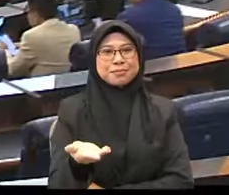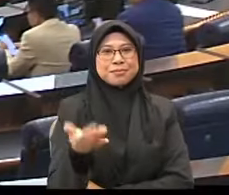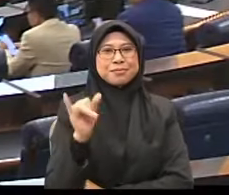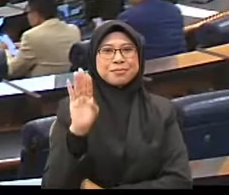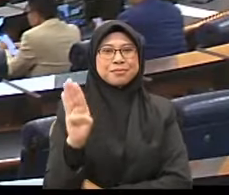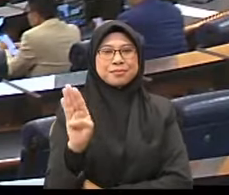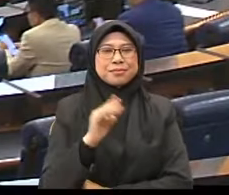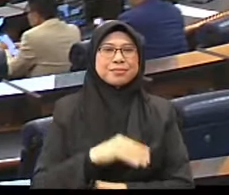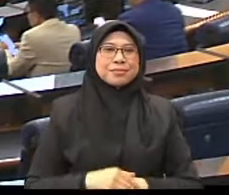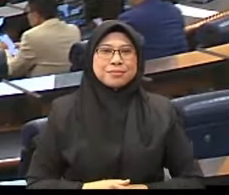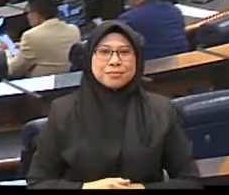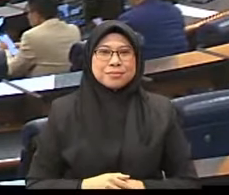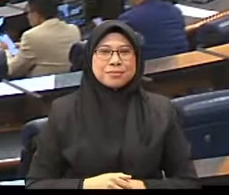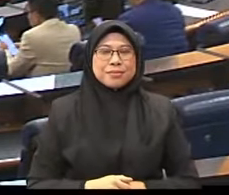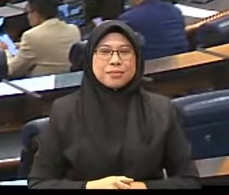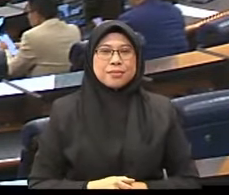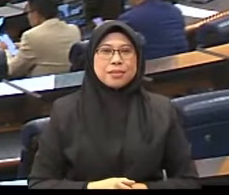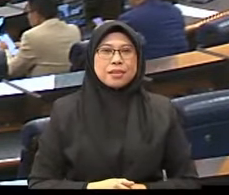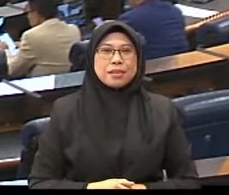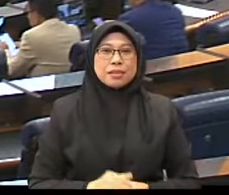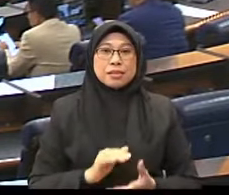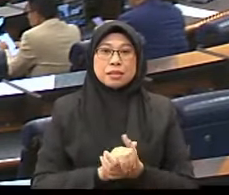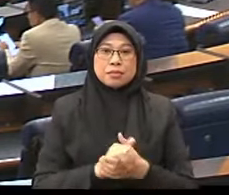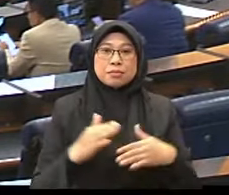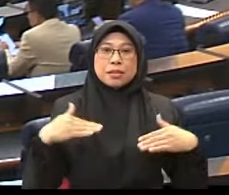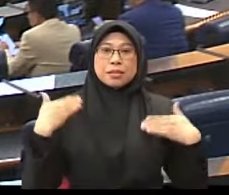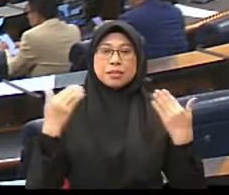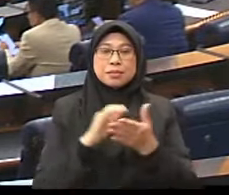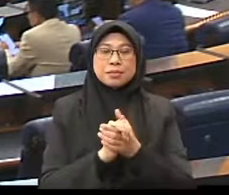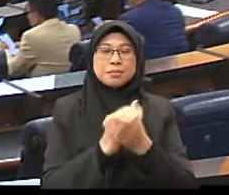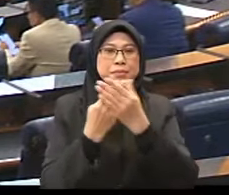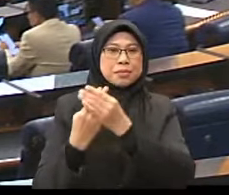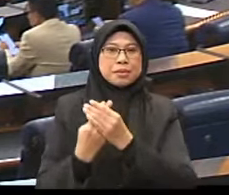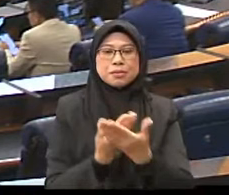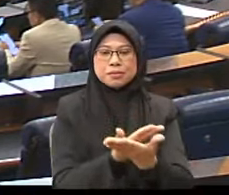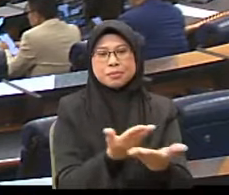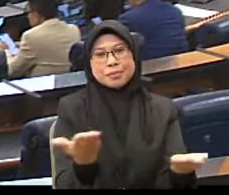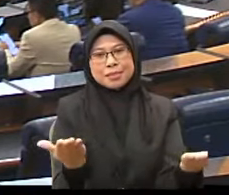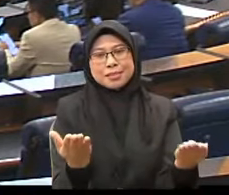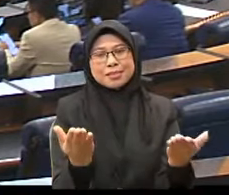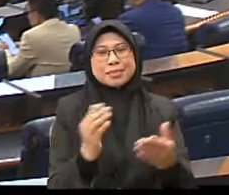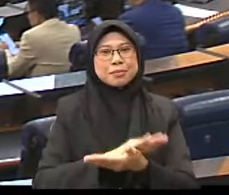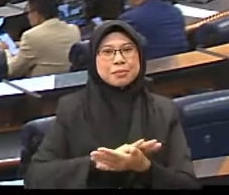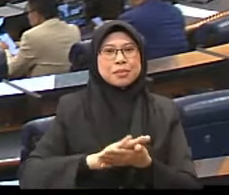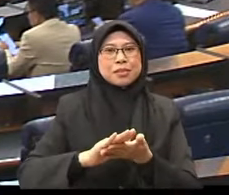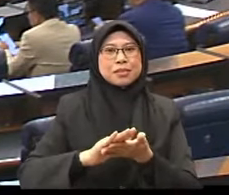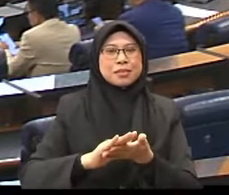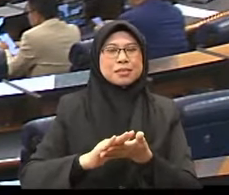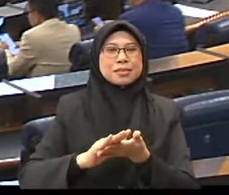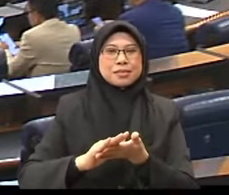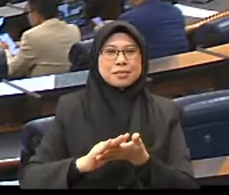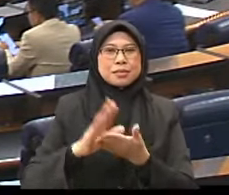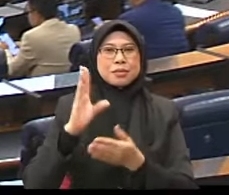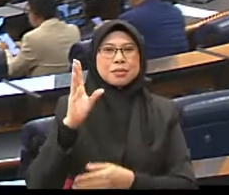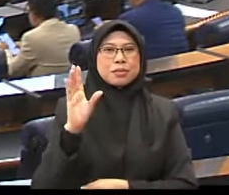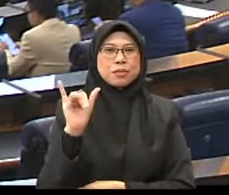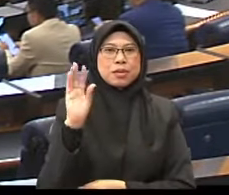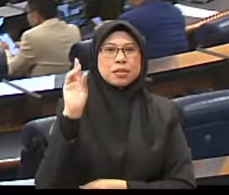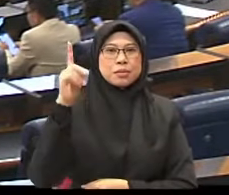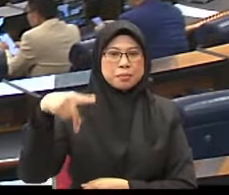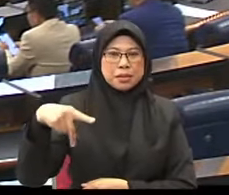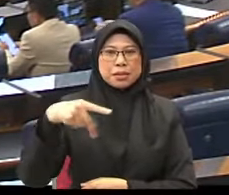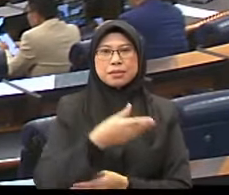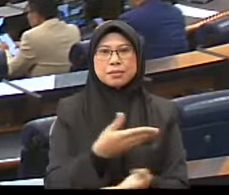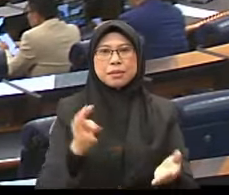Terima kasih Tan Sri Speaker. Salam sejahtera dan salam perpaduan saya ucapkan kepada semua yang dimuliakan Tan Sri Speaker, barisan ahli-ahli yang berhormat